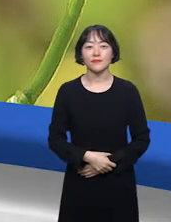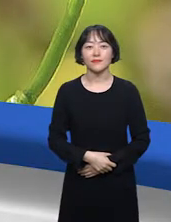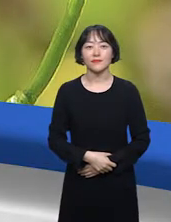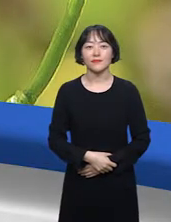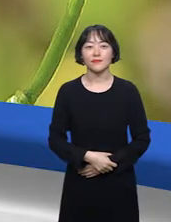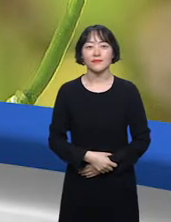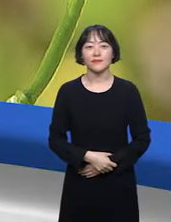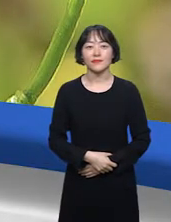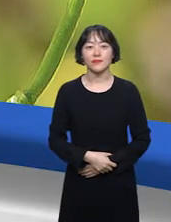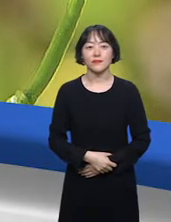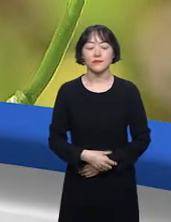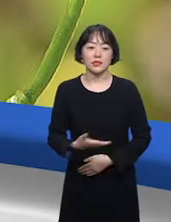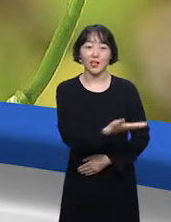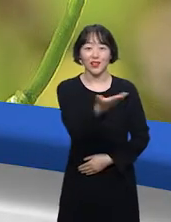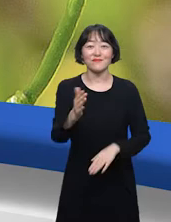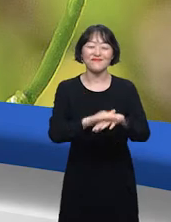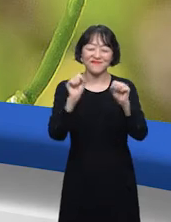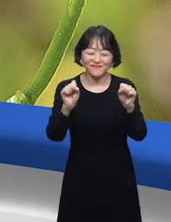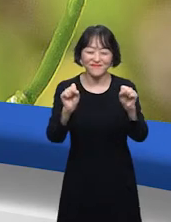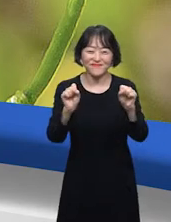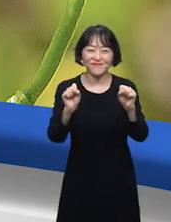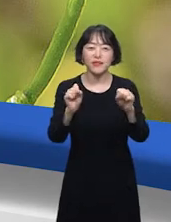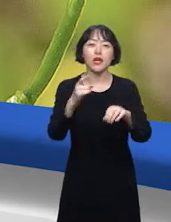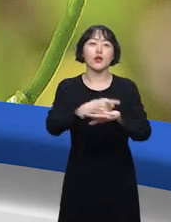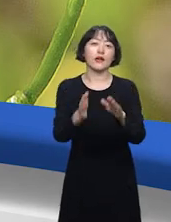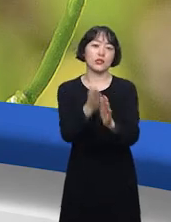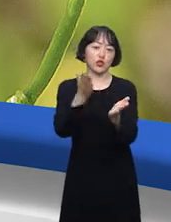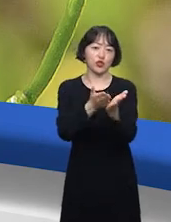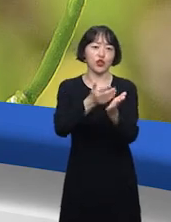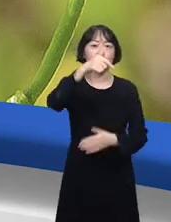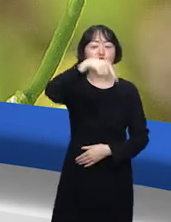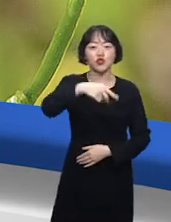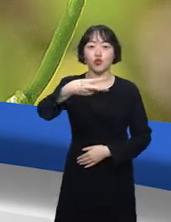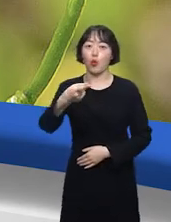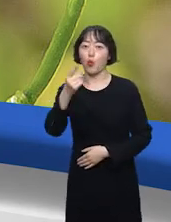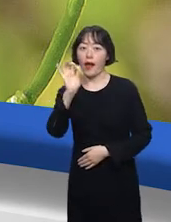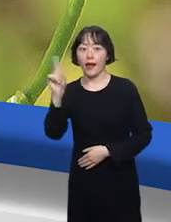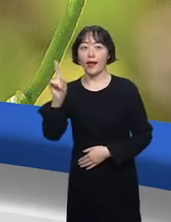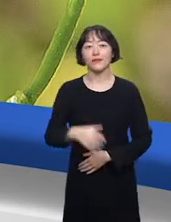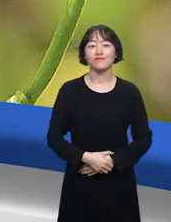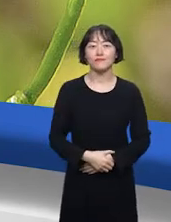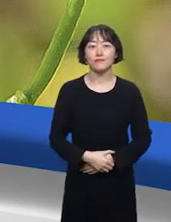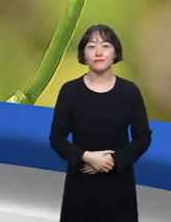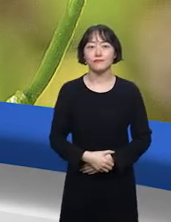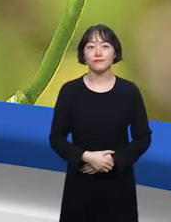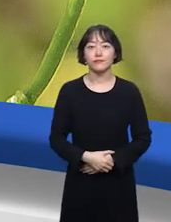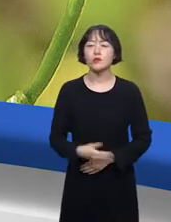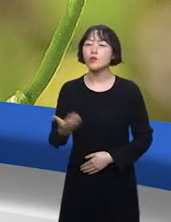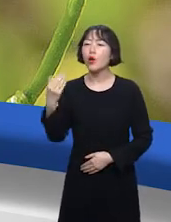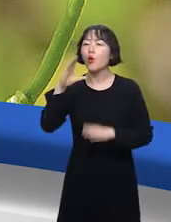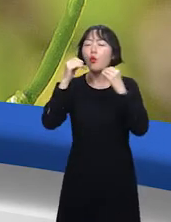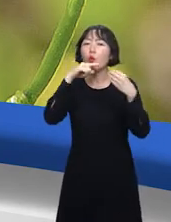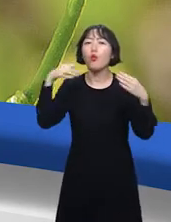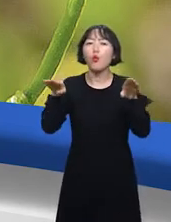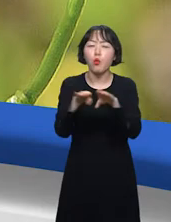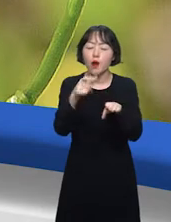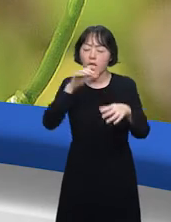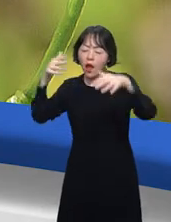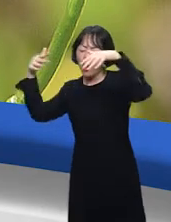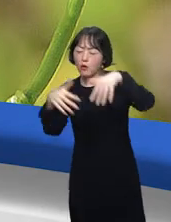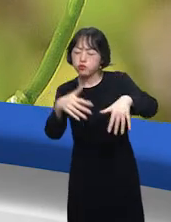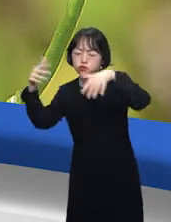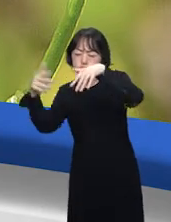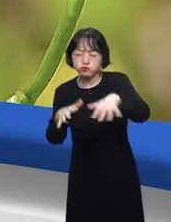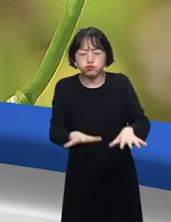시청자 여러분 안녕하십니까? 의왕시정 뉴스 구도아입니다. 지난 주말 한바탕 요란한 비가 쏟아지더니